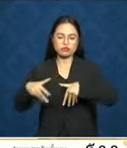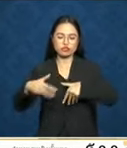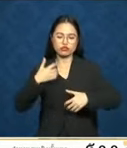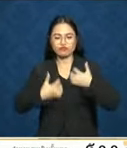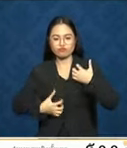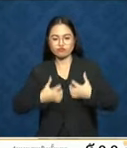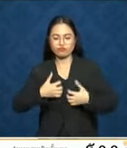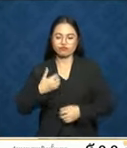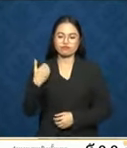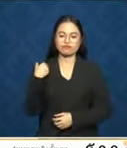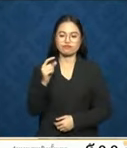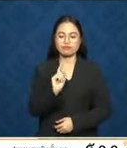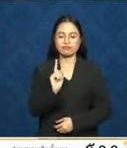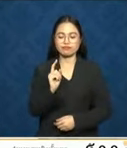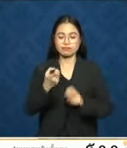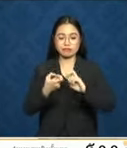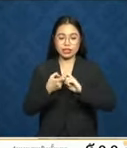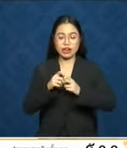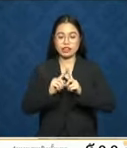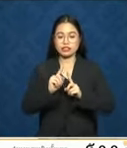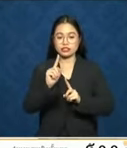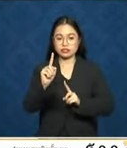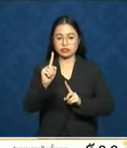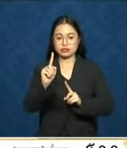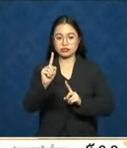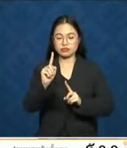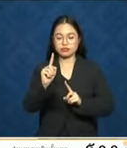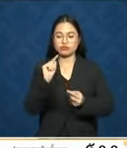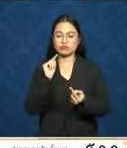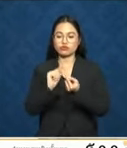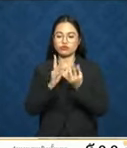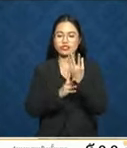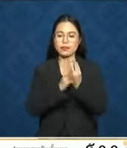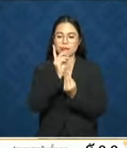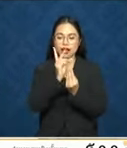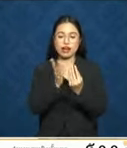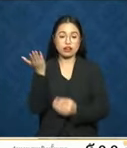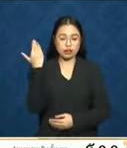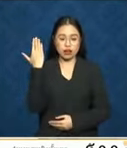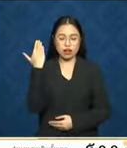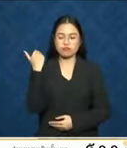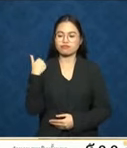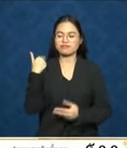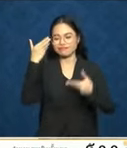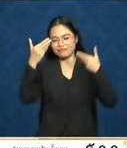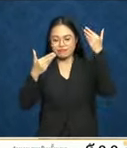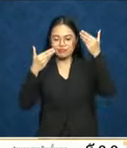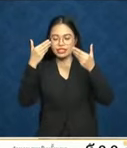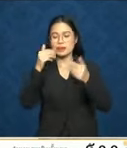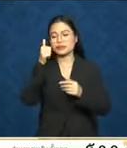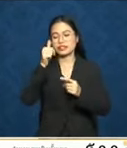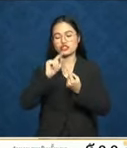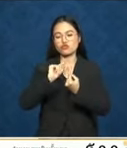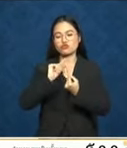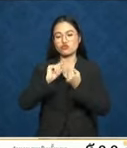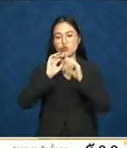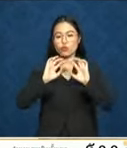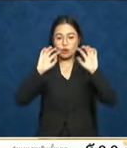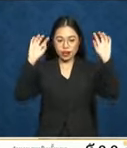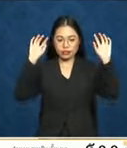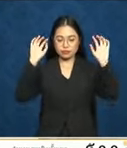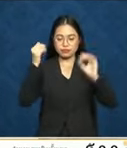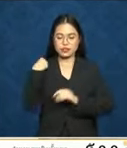ในพื้นที่ปัญหาที่1ครับเนื่องด้วย2อาทิตย์ก่อนนะครับมีกิจกรรมดีๆจากรัฐบาลก็คือกิจกรรมพ